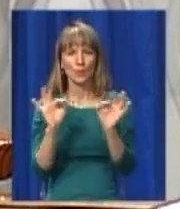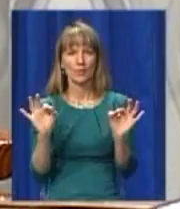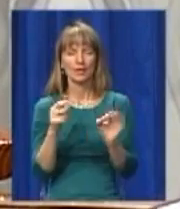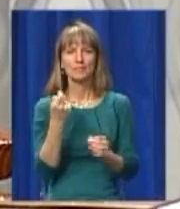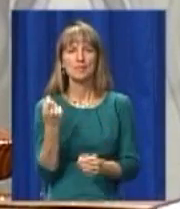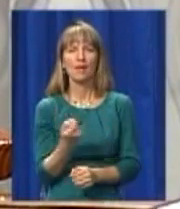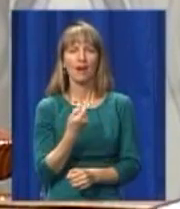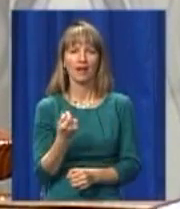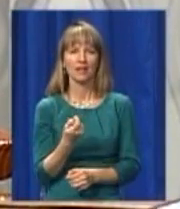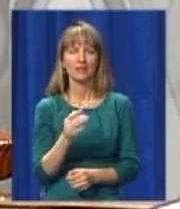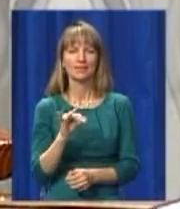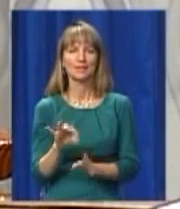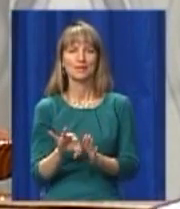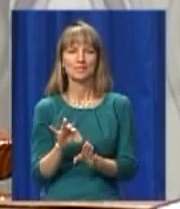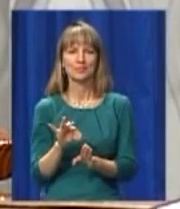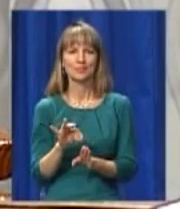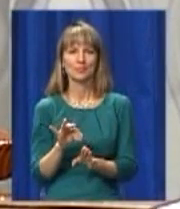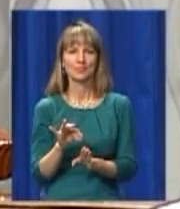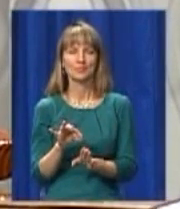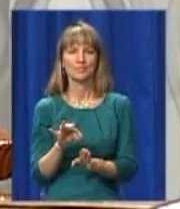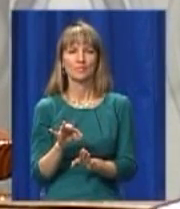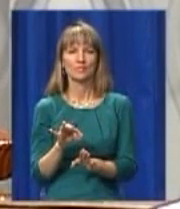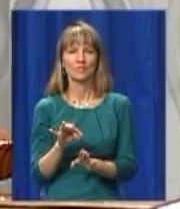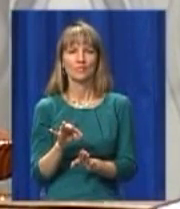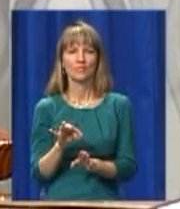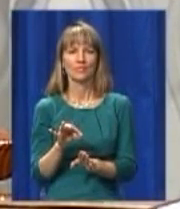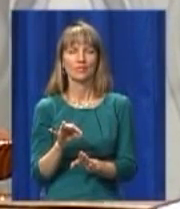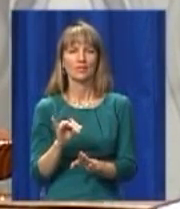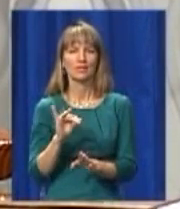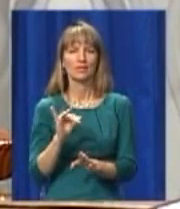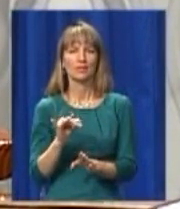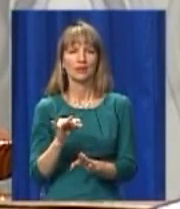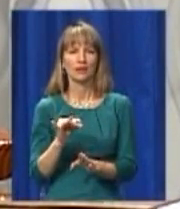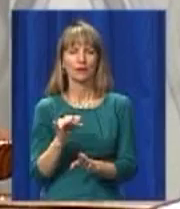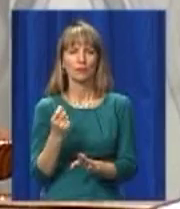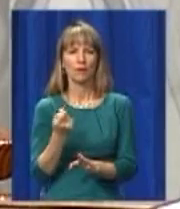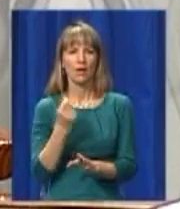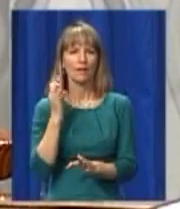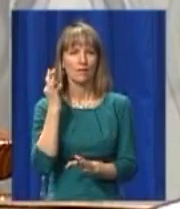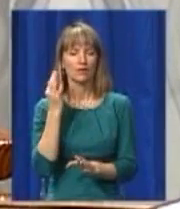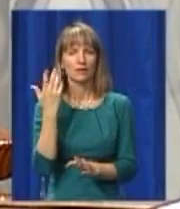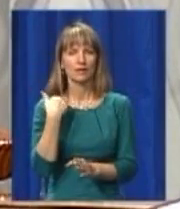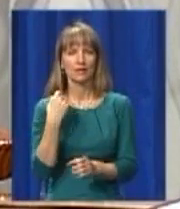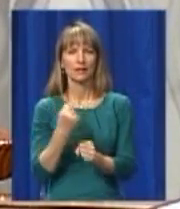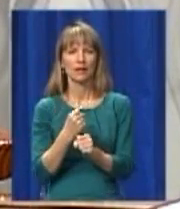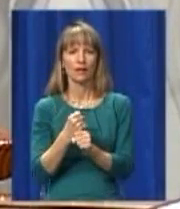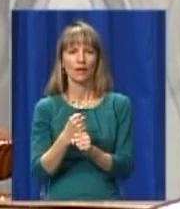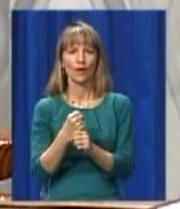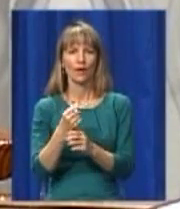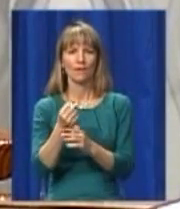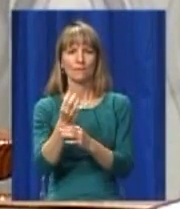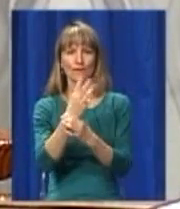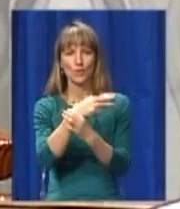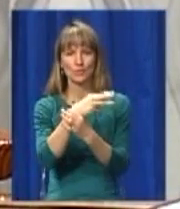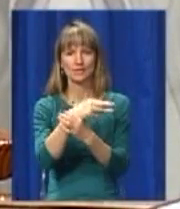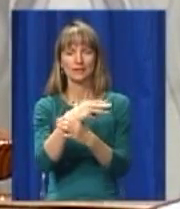дуже мало. Виходить, що якщо... Ну, так, да, рідкі волосы. І виходить, якщо я їй роблю хвостик, то виходить отакая